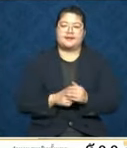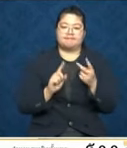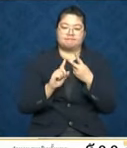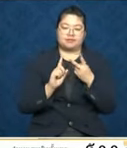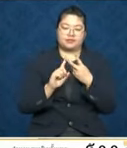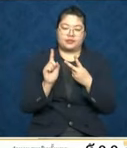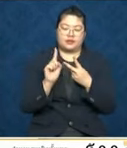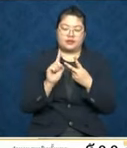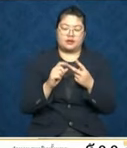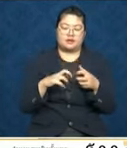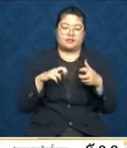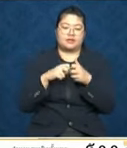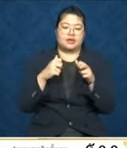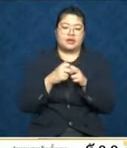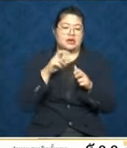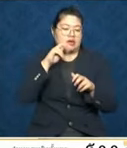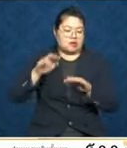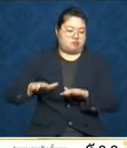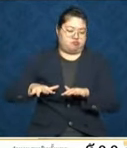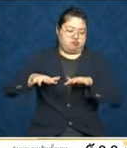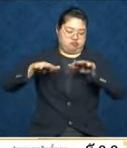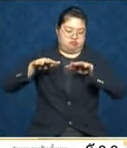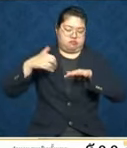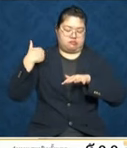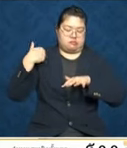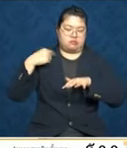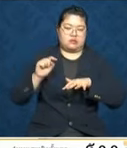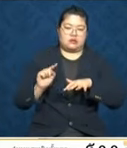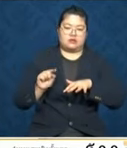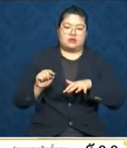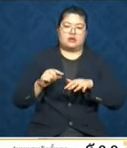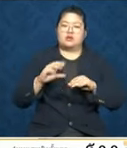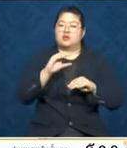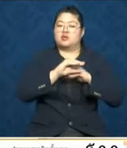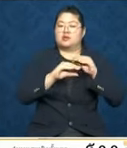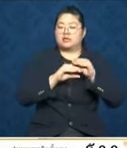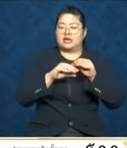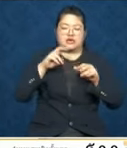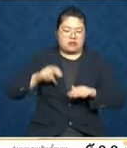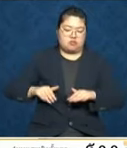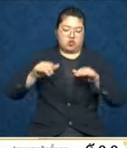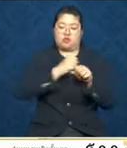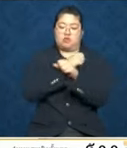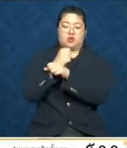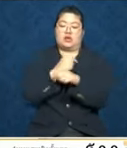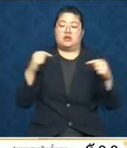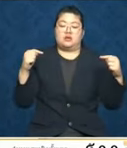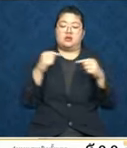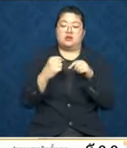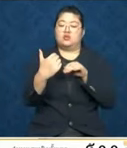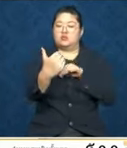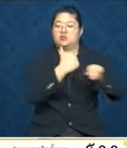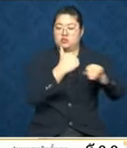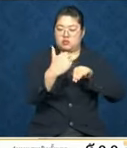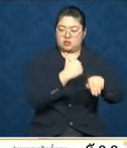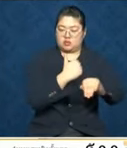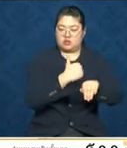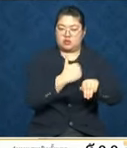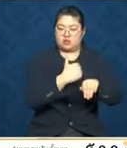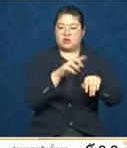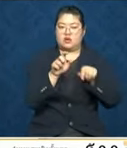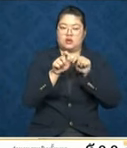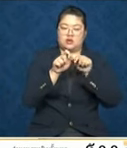องค่ะในการแก้ไขปัญหาน้ำท่วมขังฝากพิจารณานะคะในการก่อสร้างระบบป้องกันน้ำท่วมในถนนหน้าส่วนราชการอำเภออากาศอ